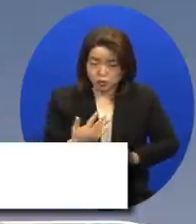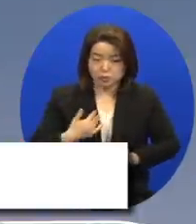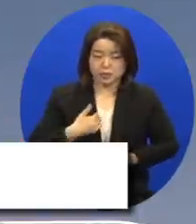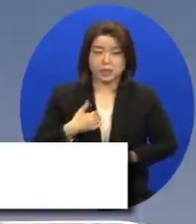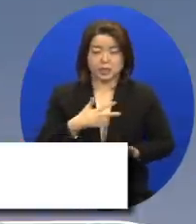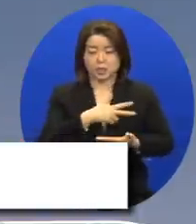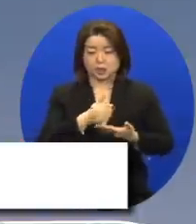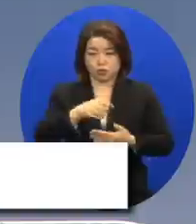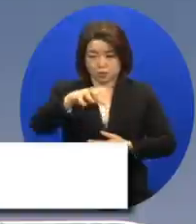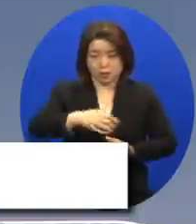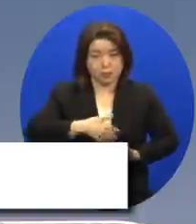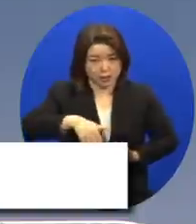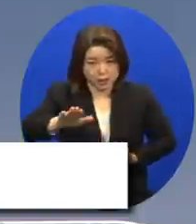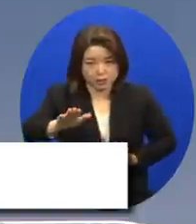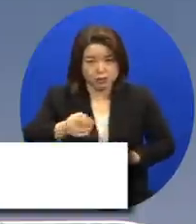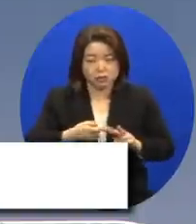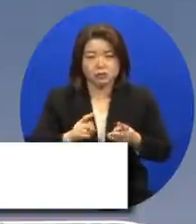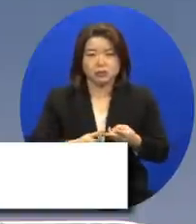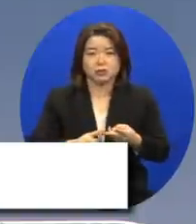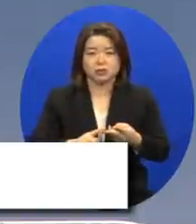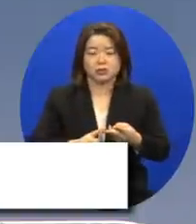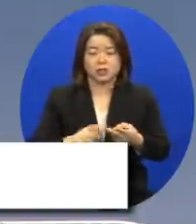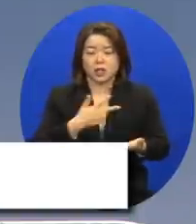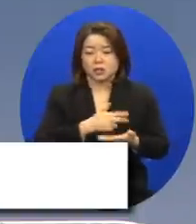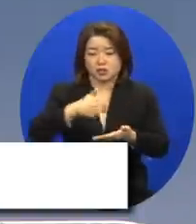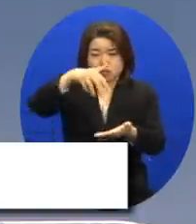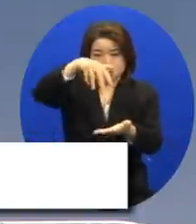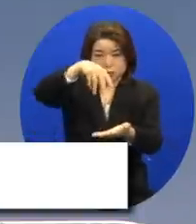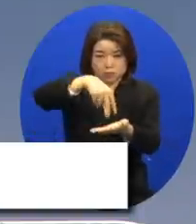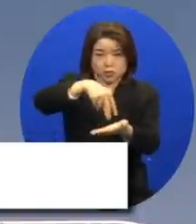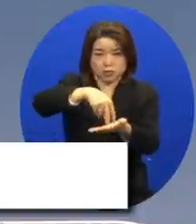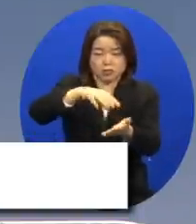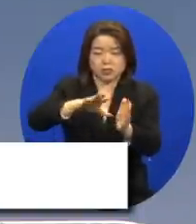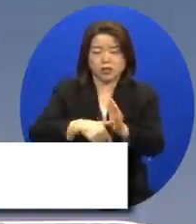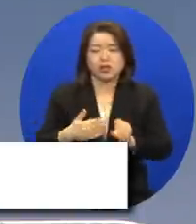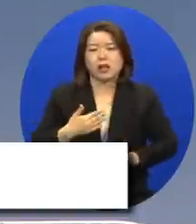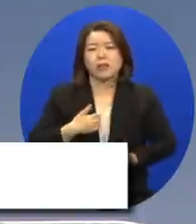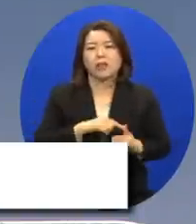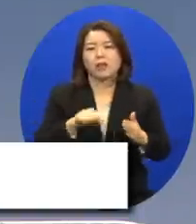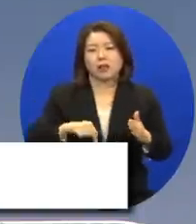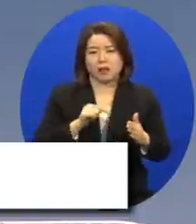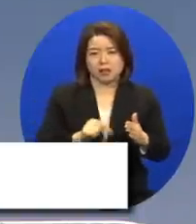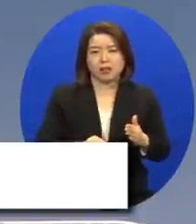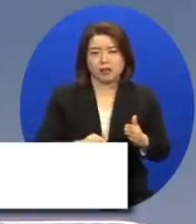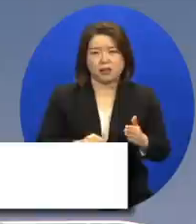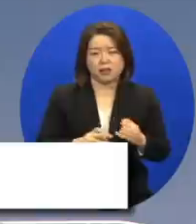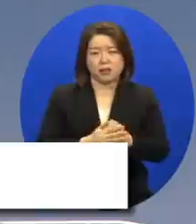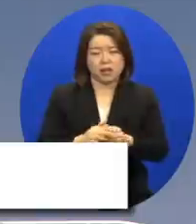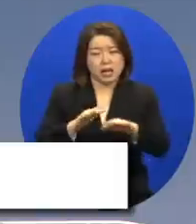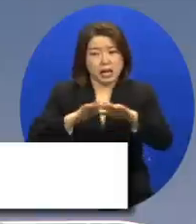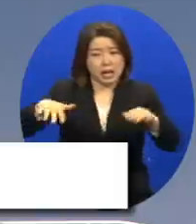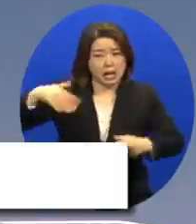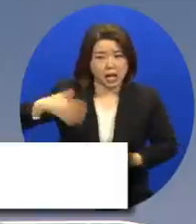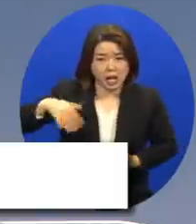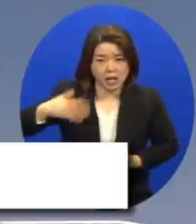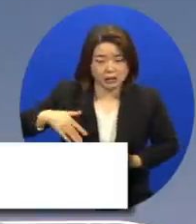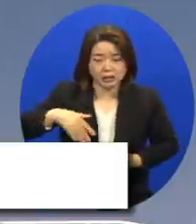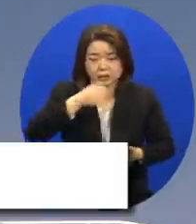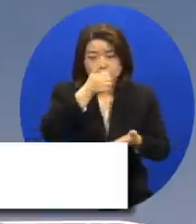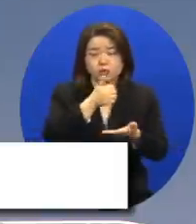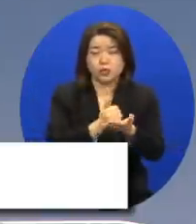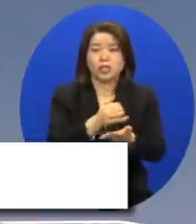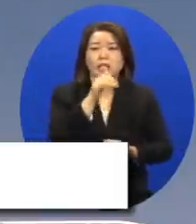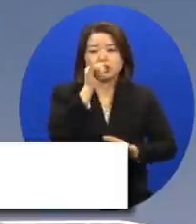주님 앞에 가든지 주님 앞에 섰을 때 우리 안에 해결하지 않고 있는 죄가